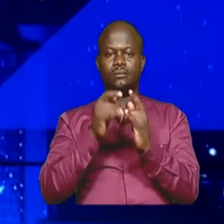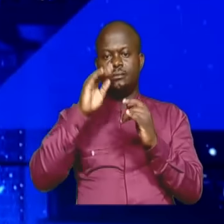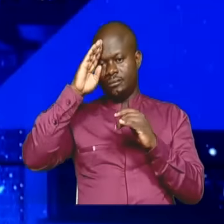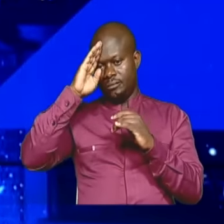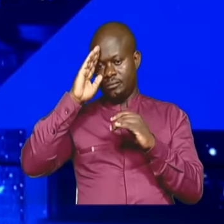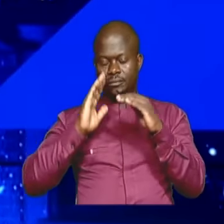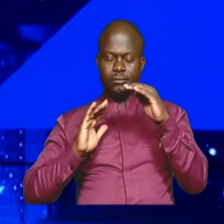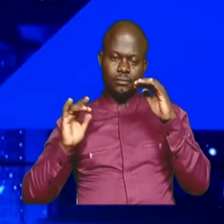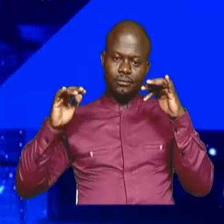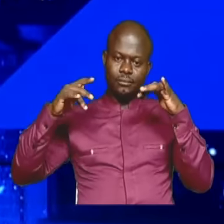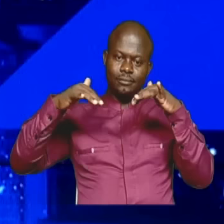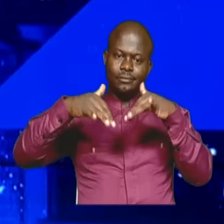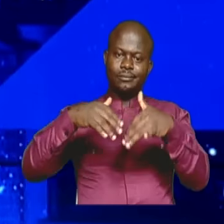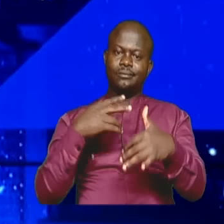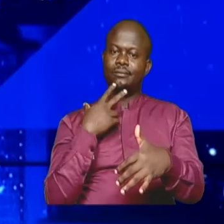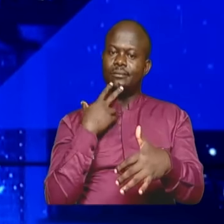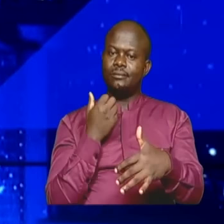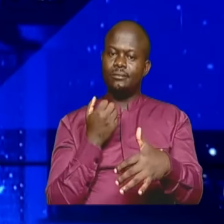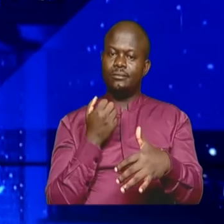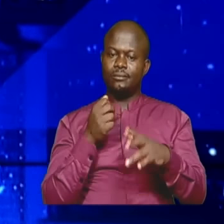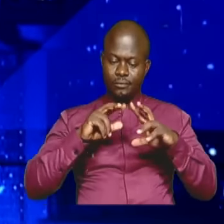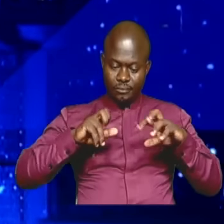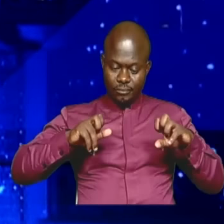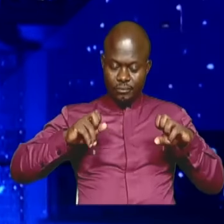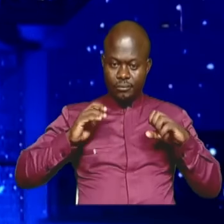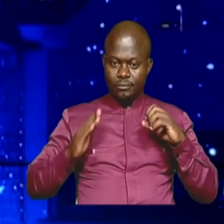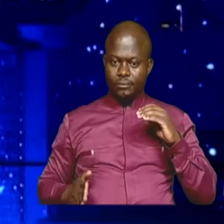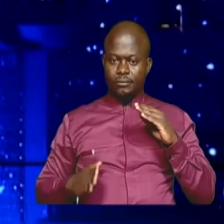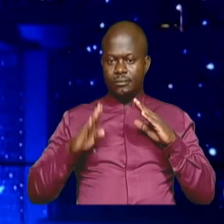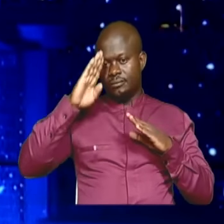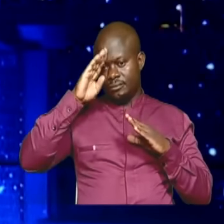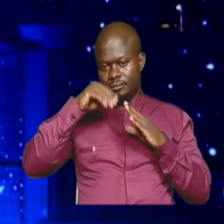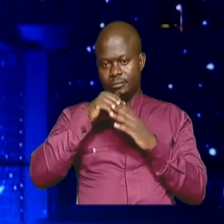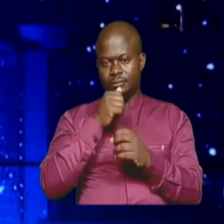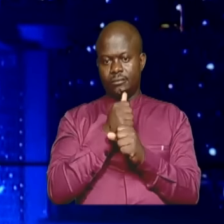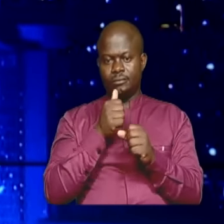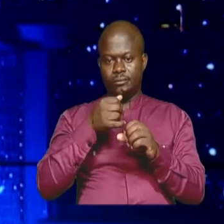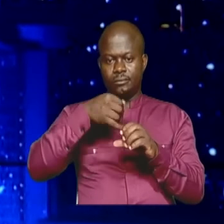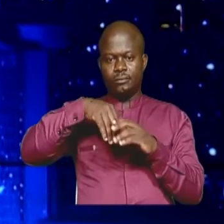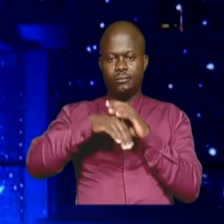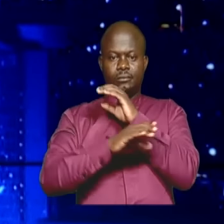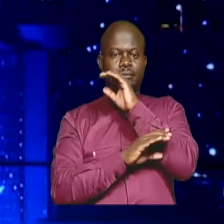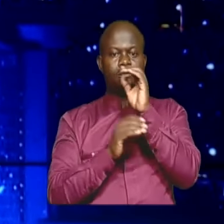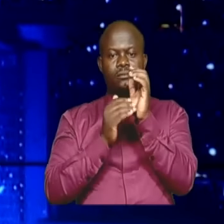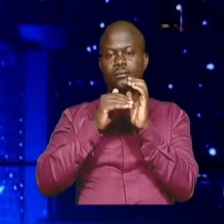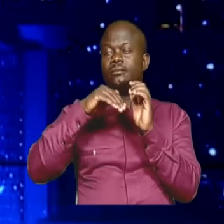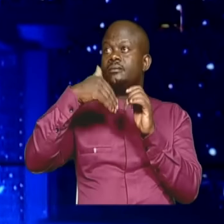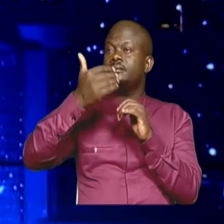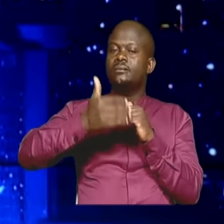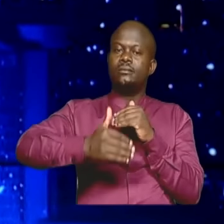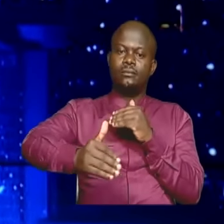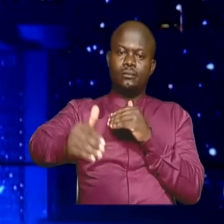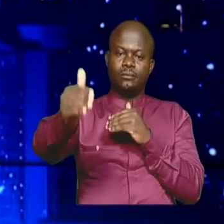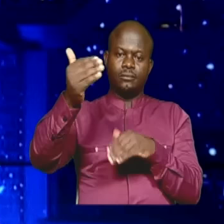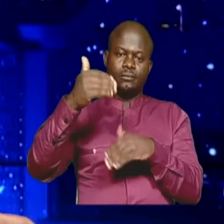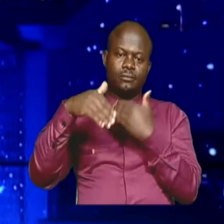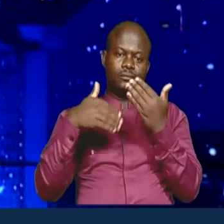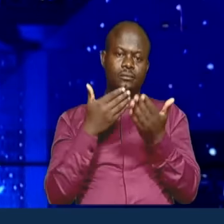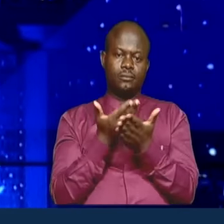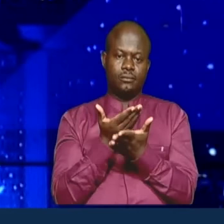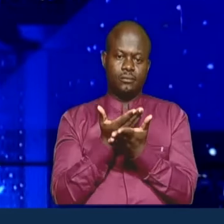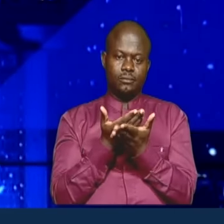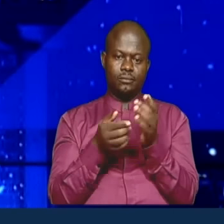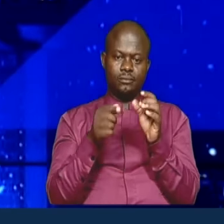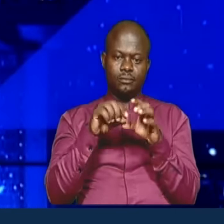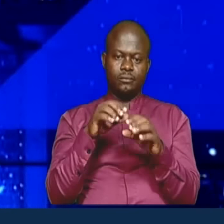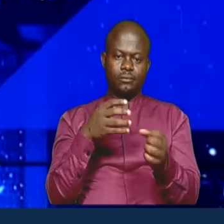yateranye kuri wa kabiri hasuzumwe imyitwarire y'abapolisi bari mu kazi imbere mu gihugu ndetse no hanze yacyo ndetse basabwa kongera imbaraga